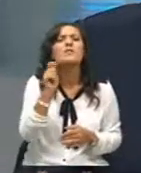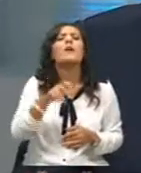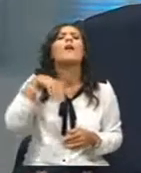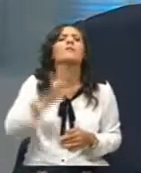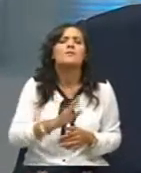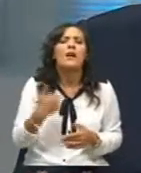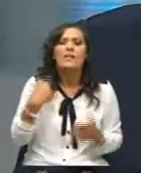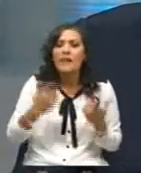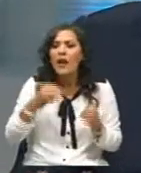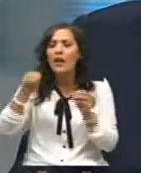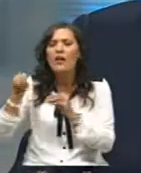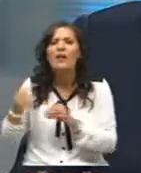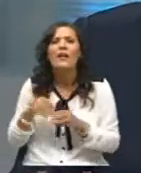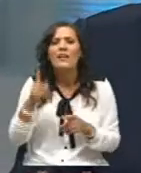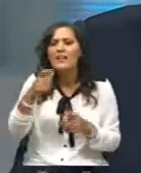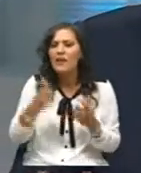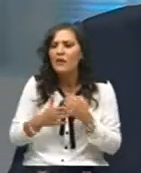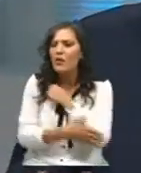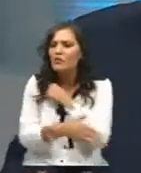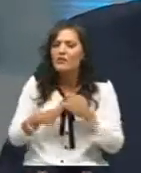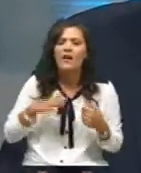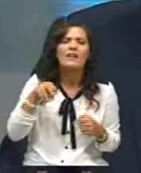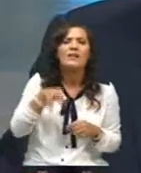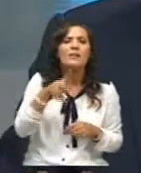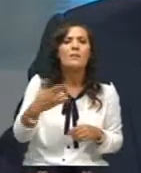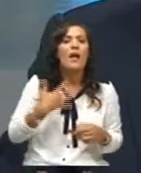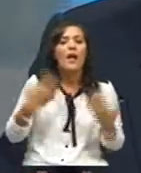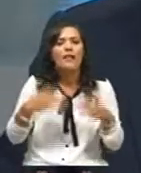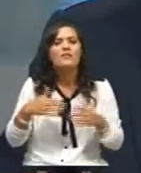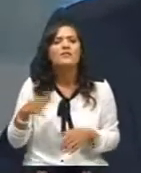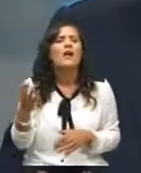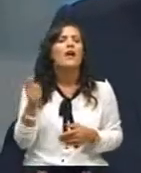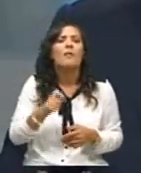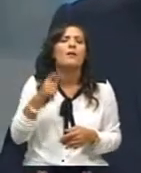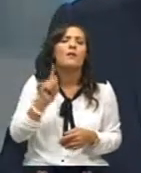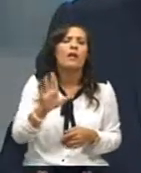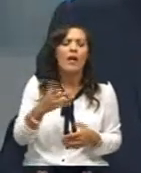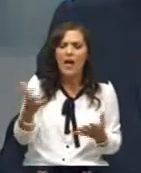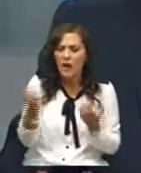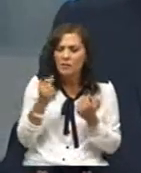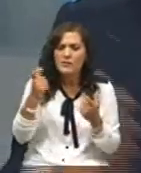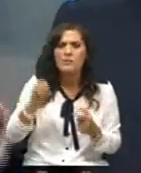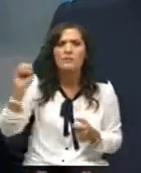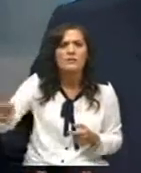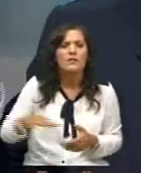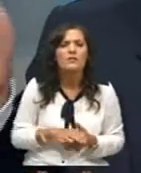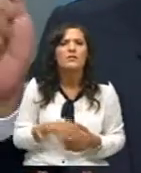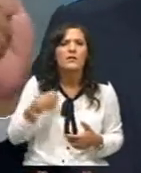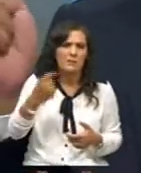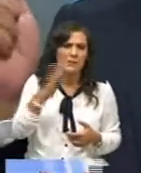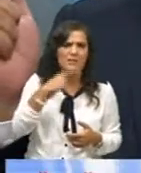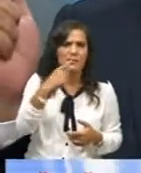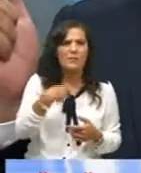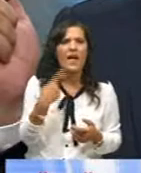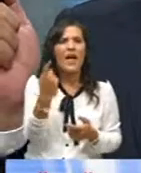yapmayacağız hani böyle Ay nereye koyacağız Bu hangi köşelerde var acaba gibi böyle bir endişeye kapılmaya gerek yok bırakacağız Bir de bu bir